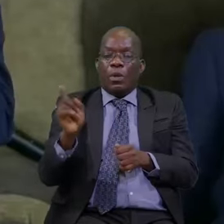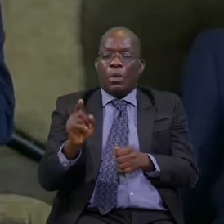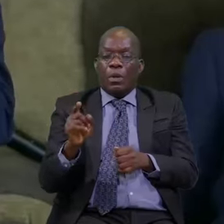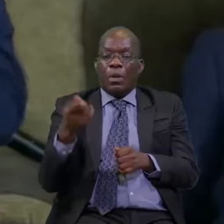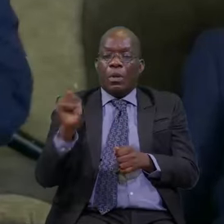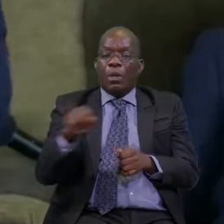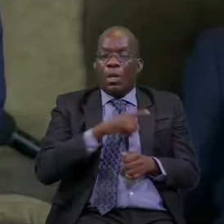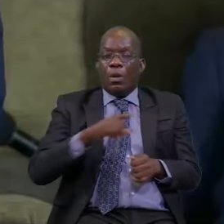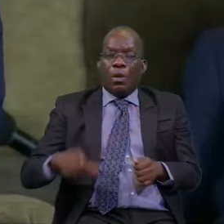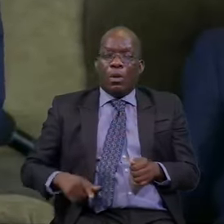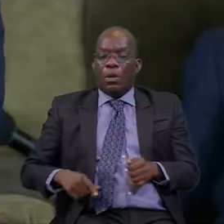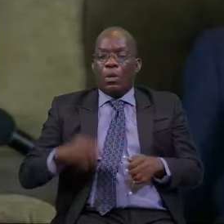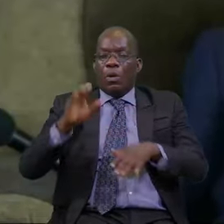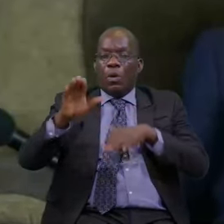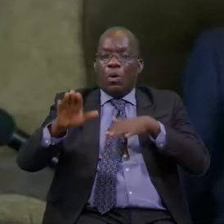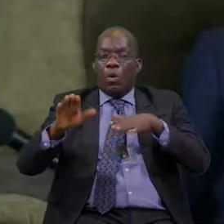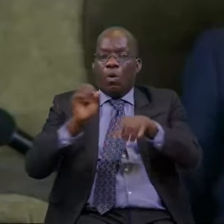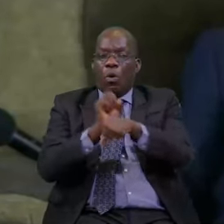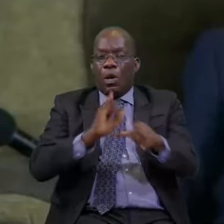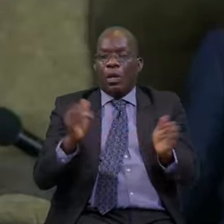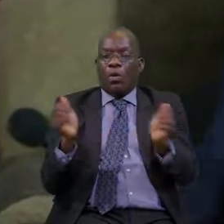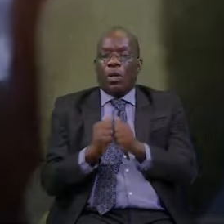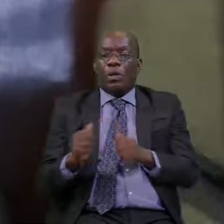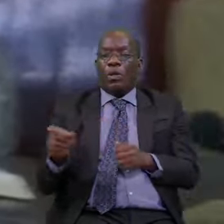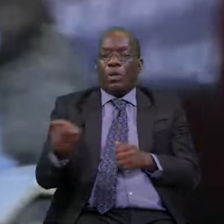Le Seigneur travaillait avec eux.